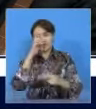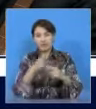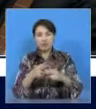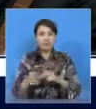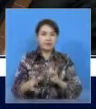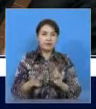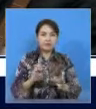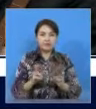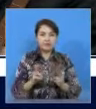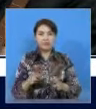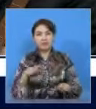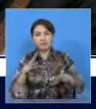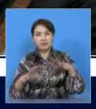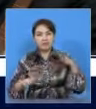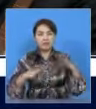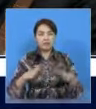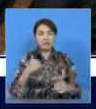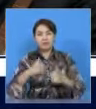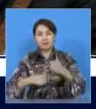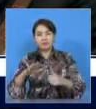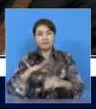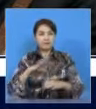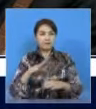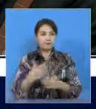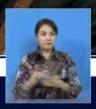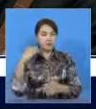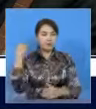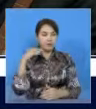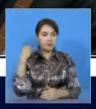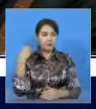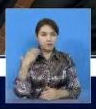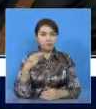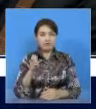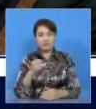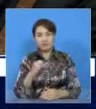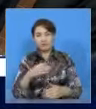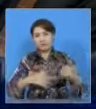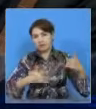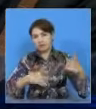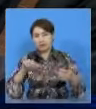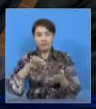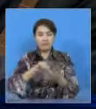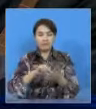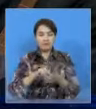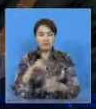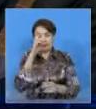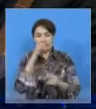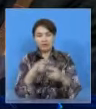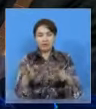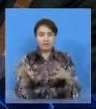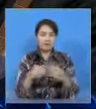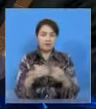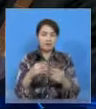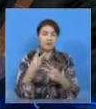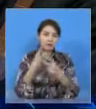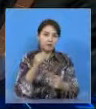айтты, осында конкурс болады деп. Бұрыннан бері Ақтөбеде термеге қатысам. Осын ағайым мен айтыс өнерінде